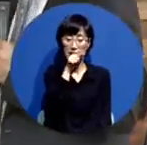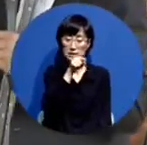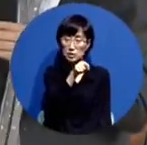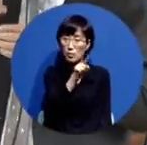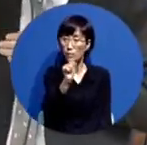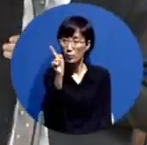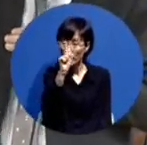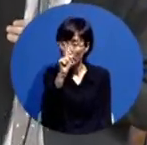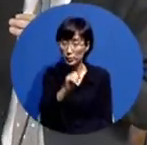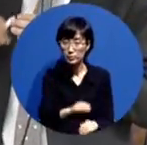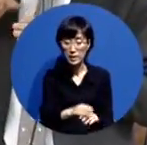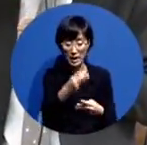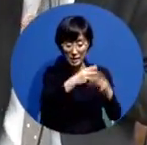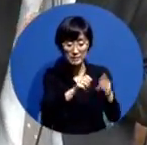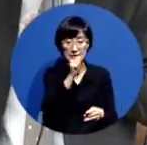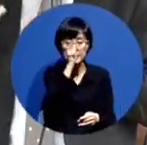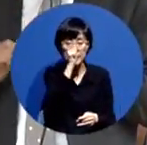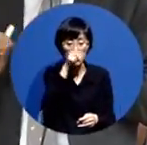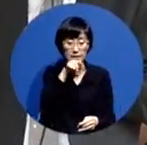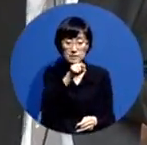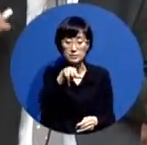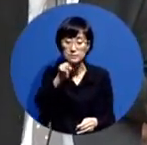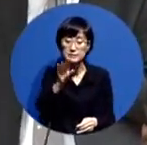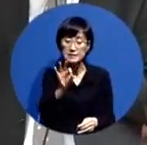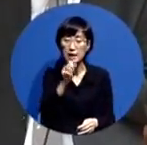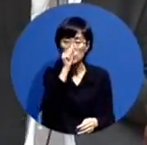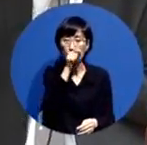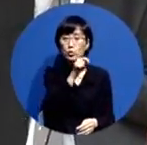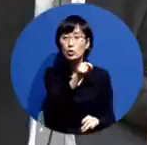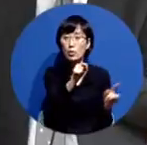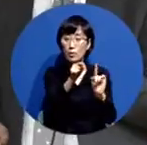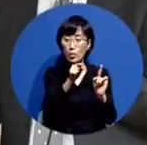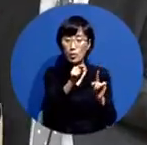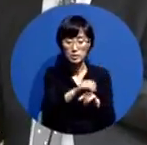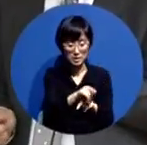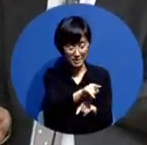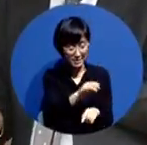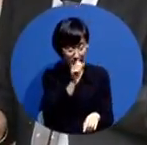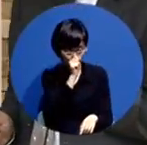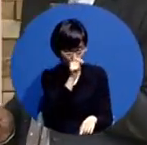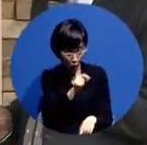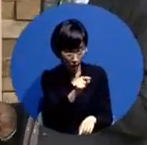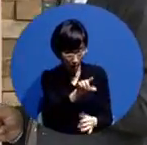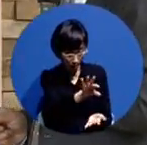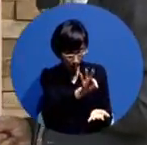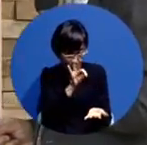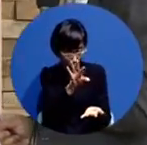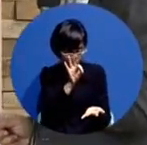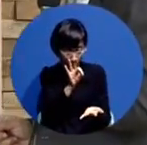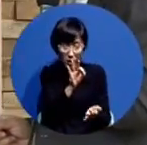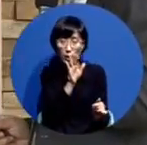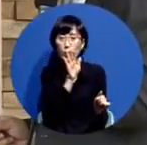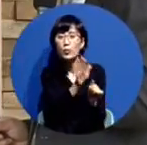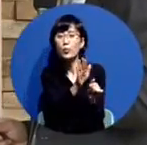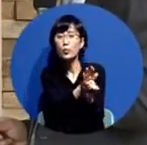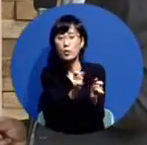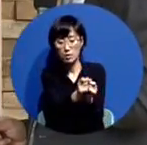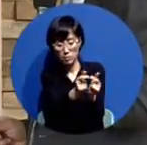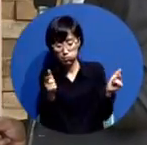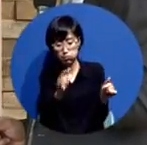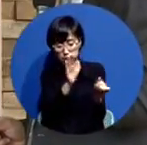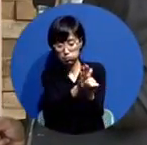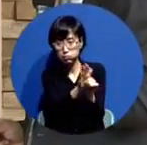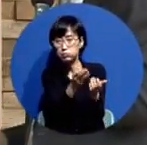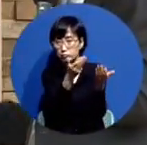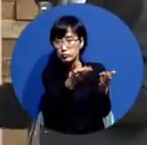점은찾아서더욱더더잘할수있도록발판을만들어줘야됩니다 得找到他这个长处优点，然后得让他更加的发展，给他们